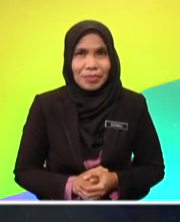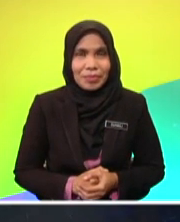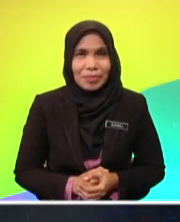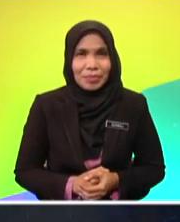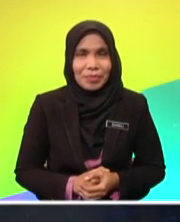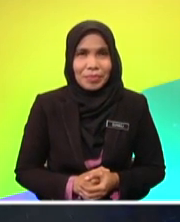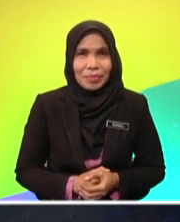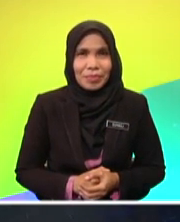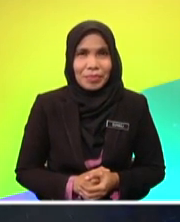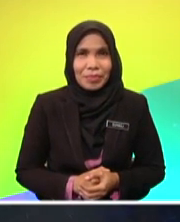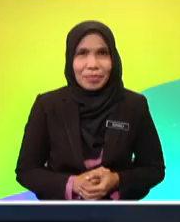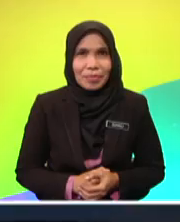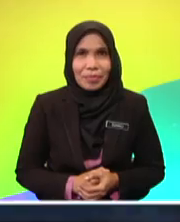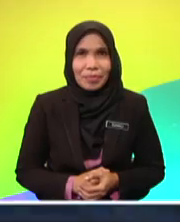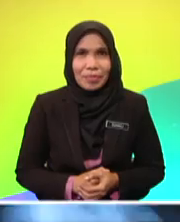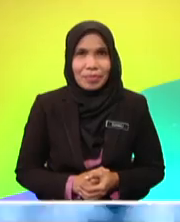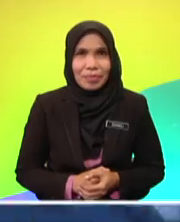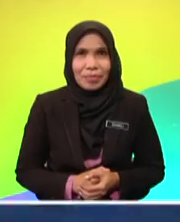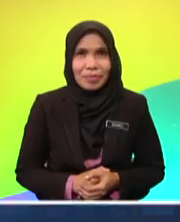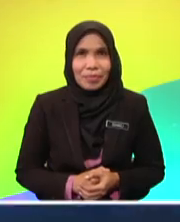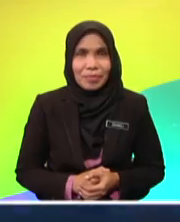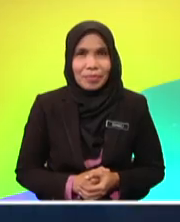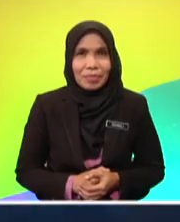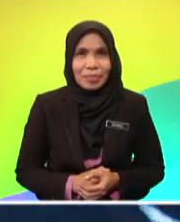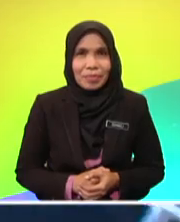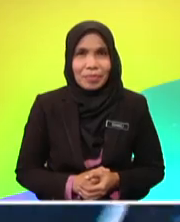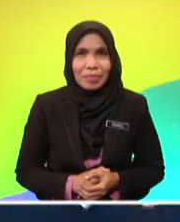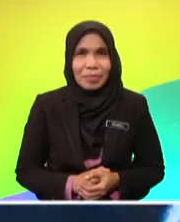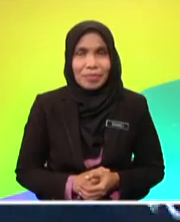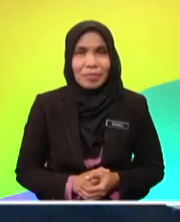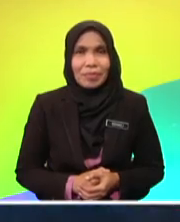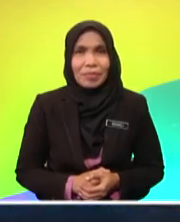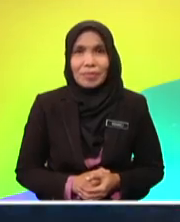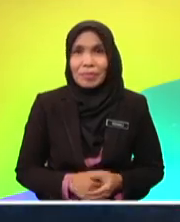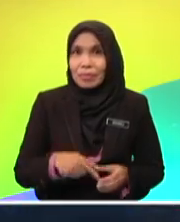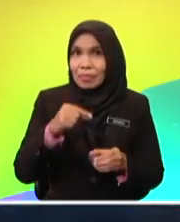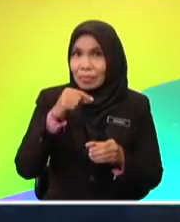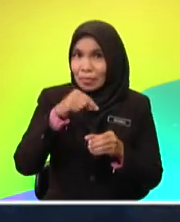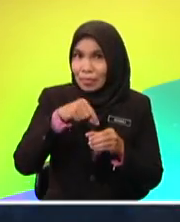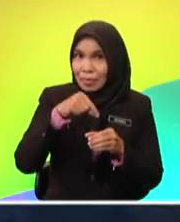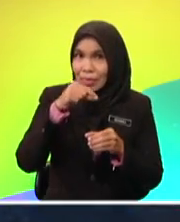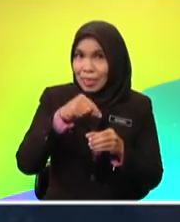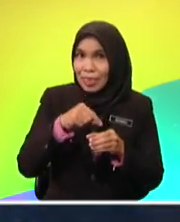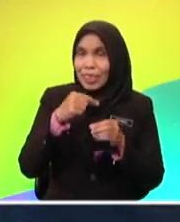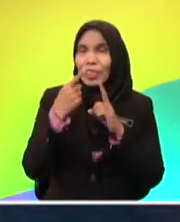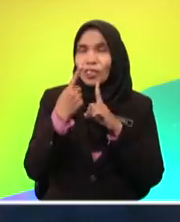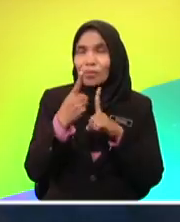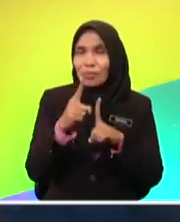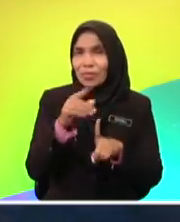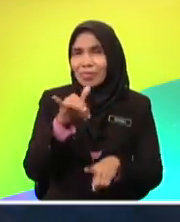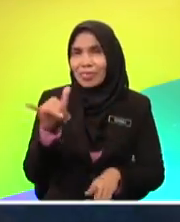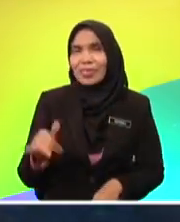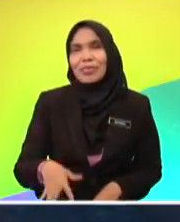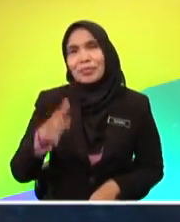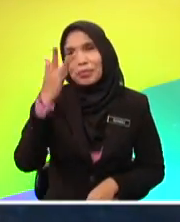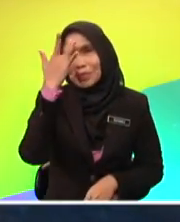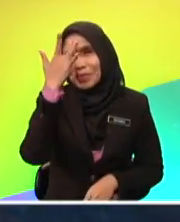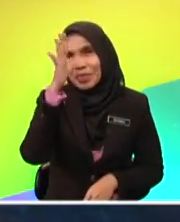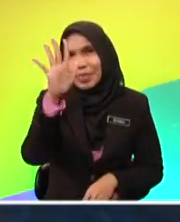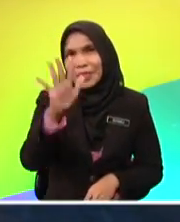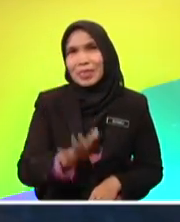daun dalam air, sedap minum. Tak lain tak bukan. Teh jawapannya. Ya, pandai. Betul?